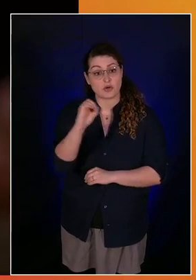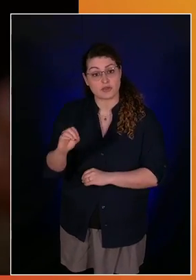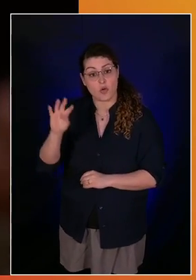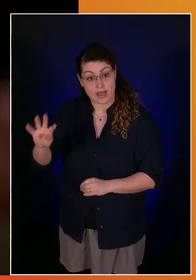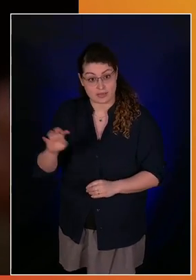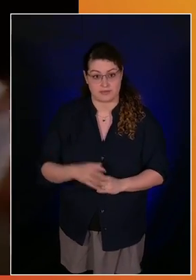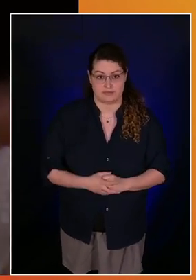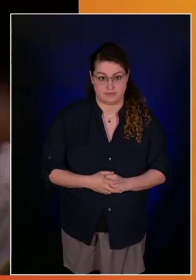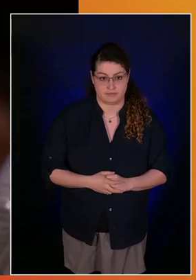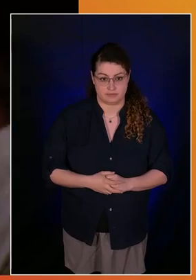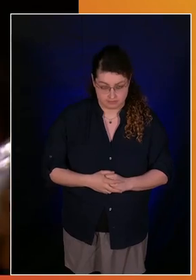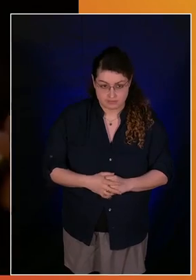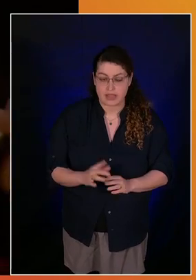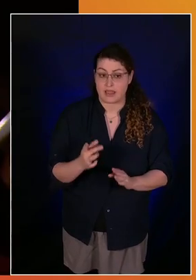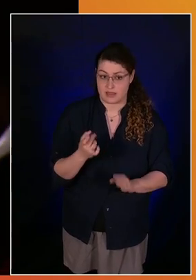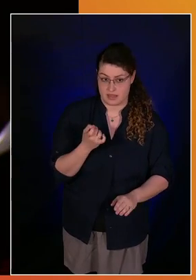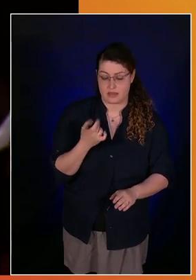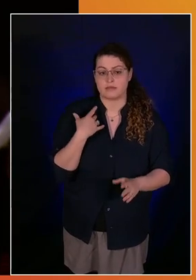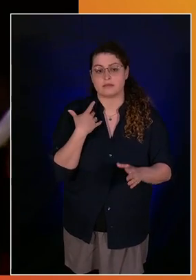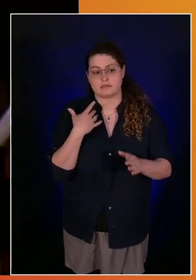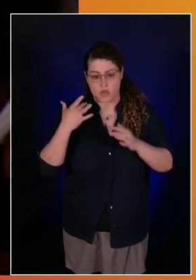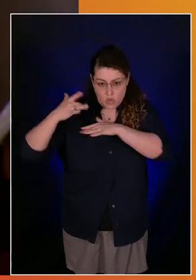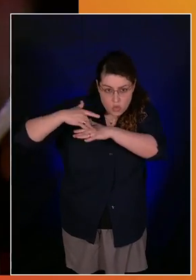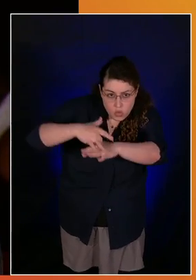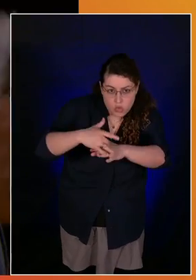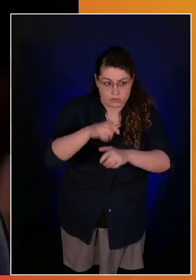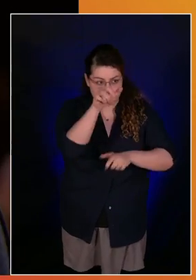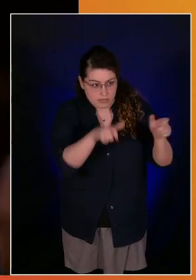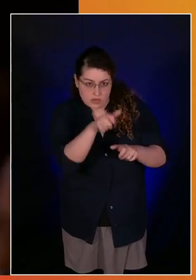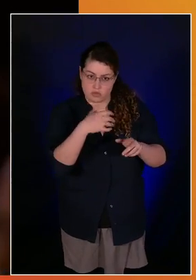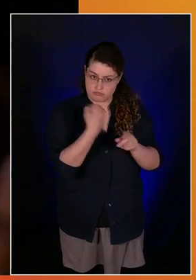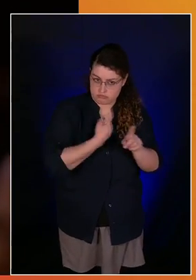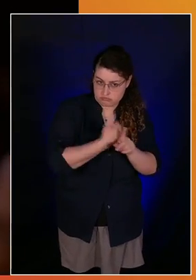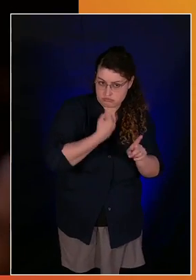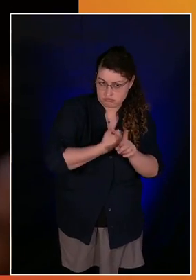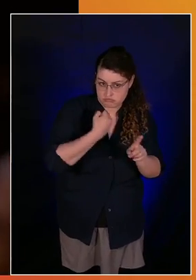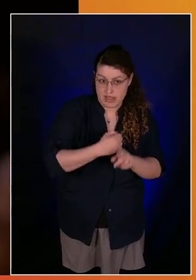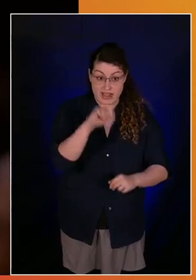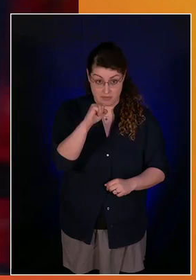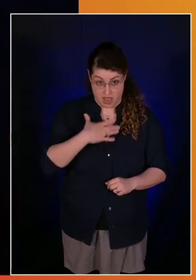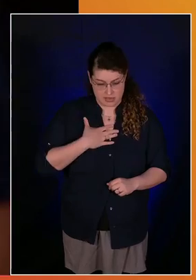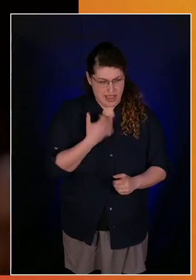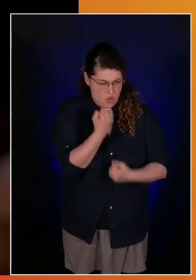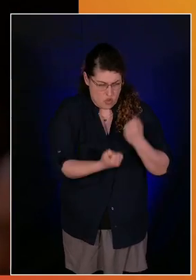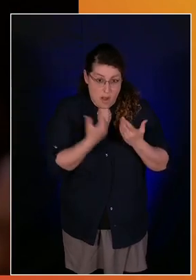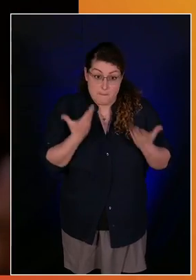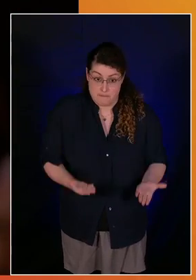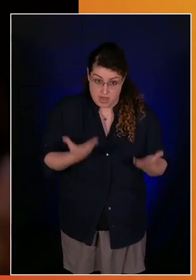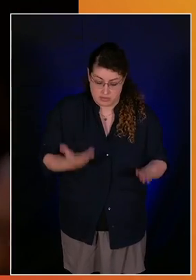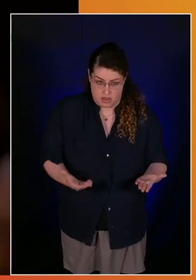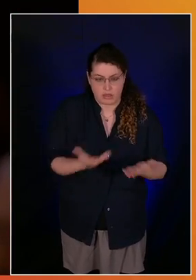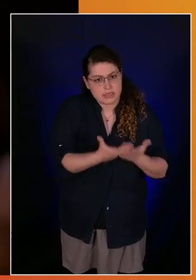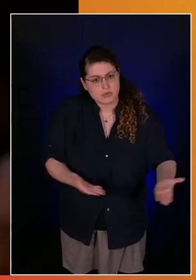536004 né du vécu de l'expérience de m camarades militants et qui en souffrent aujourd'hui la